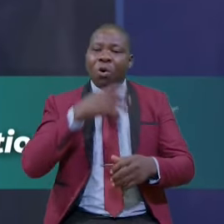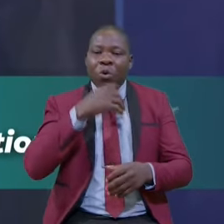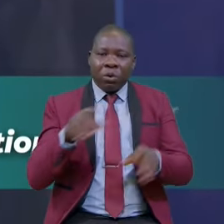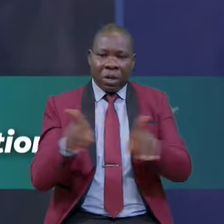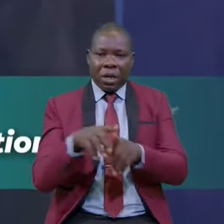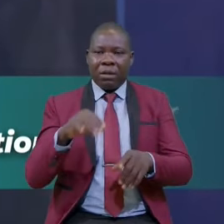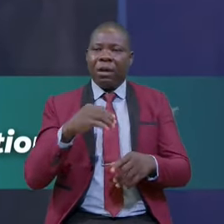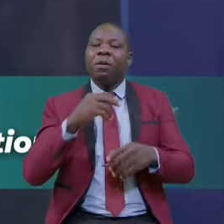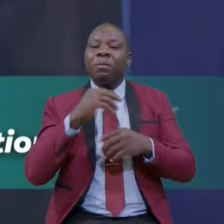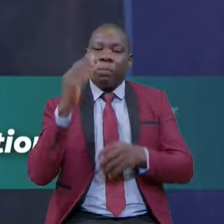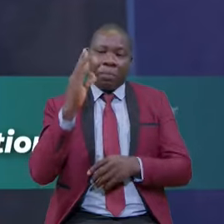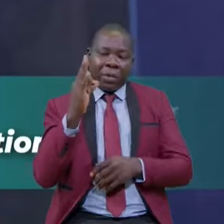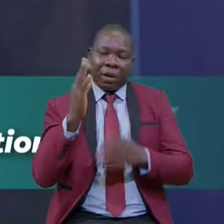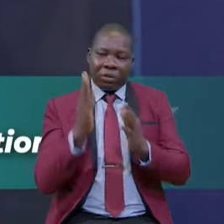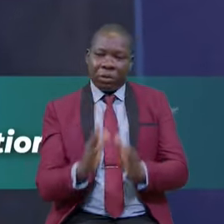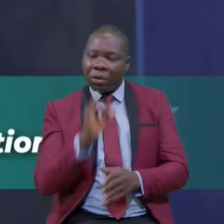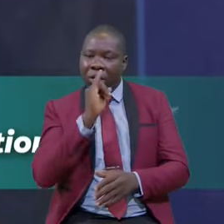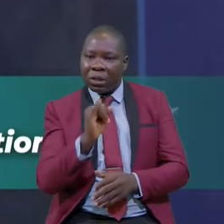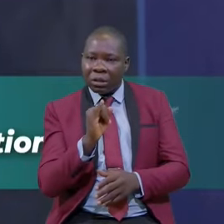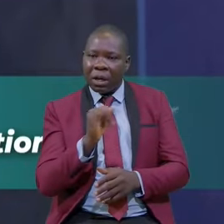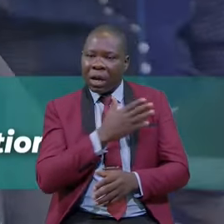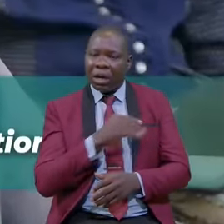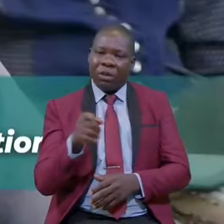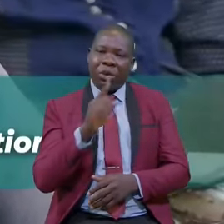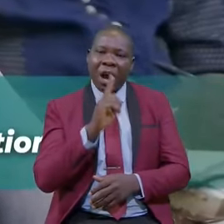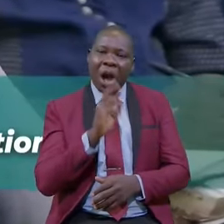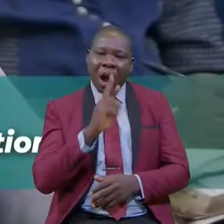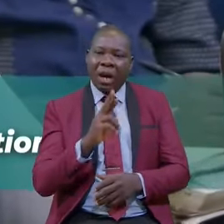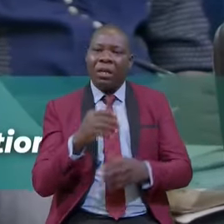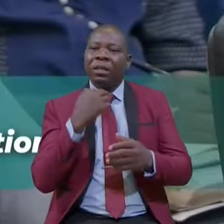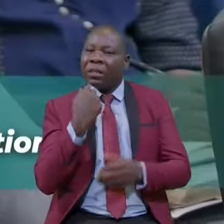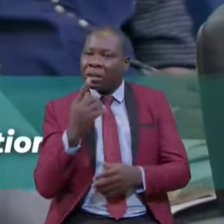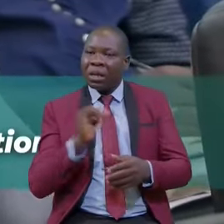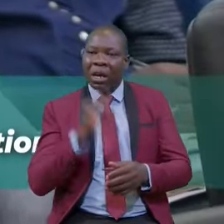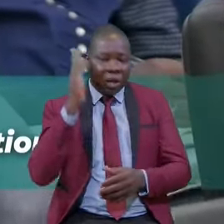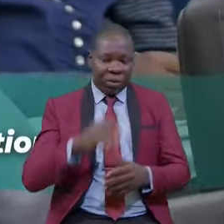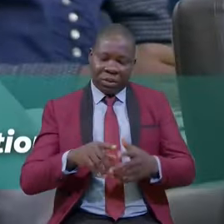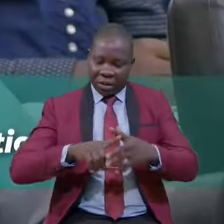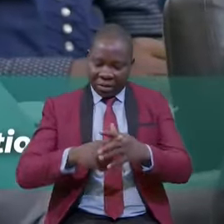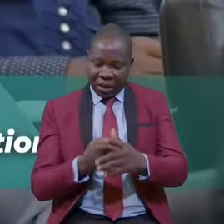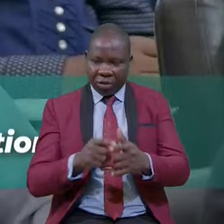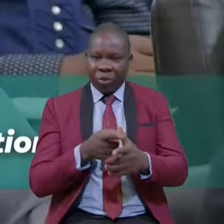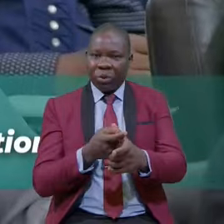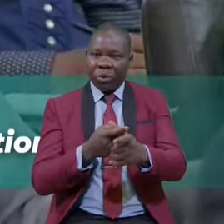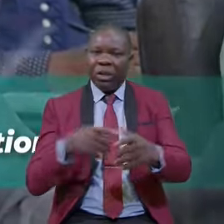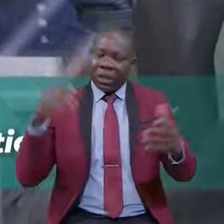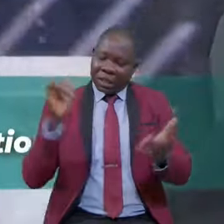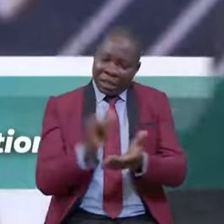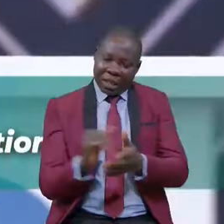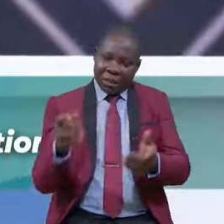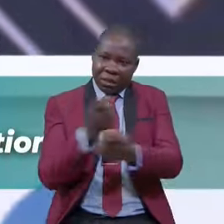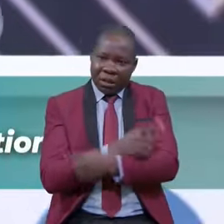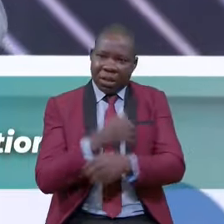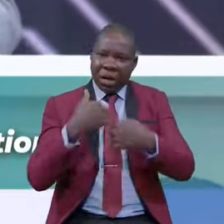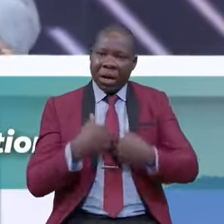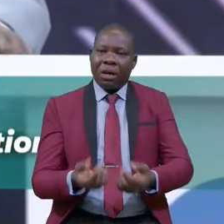un niveau supérieur dans cette course, ce jour est venu. And if you are ready, si tu es prêt, because I'm still